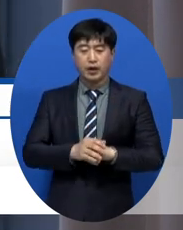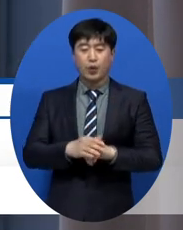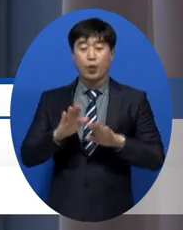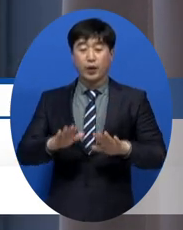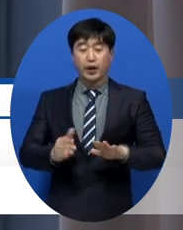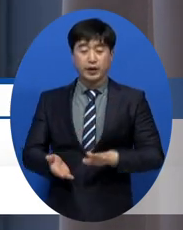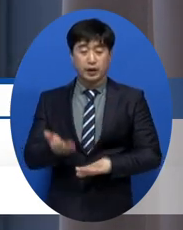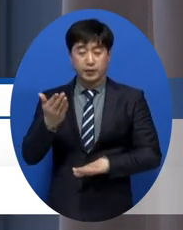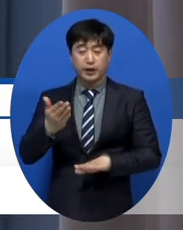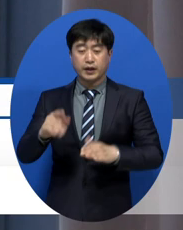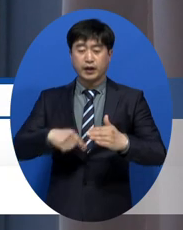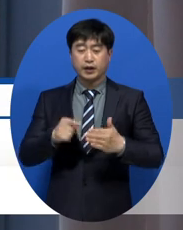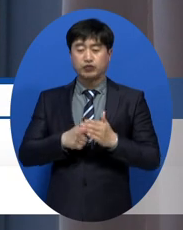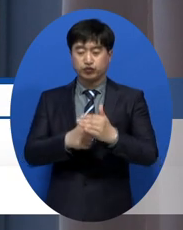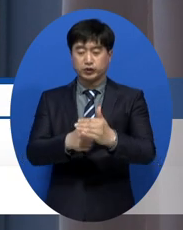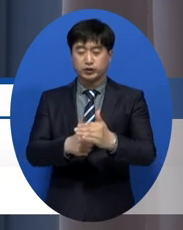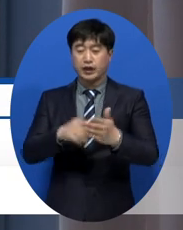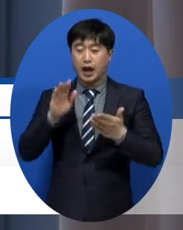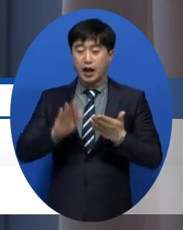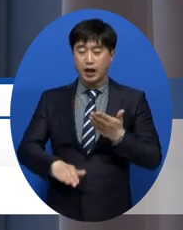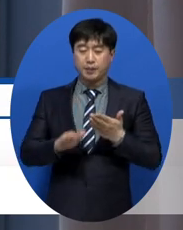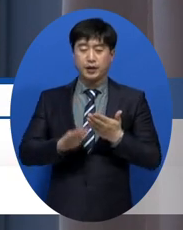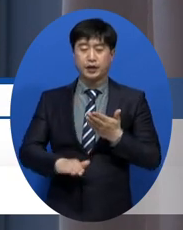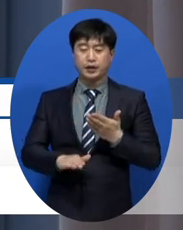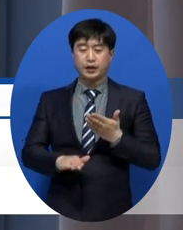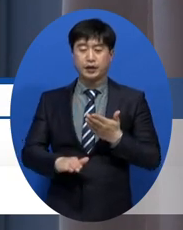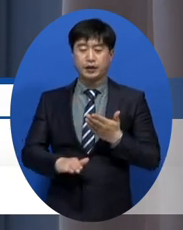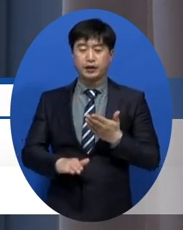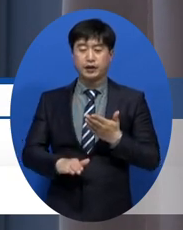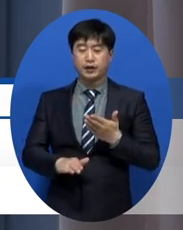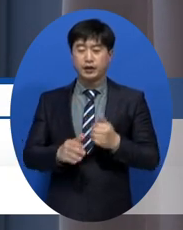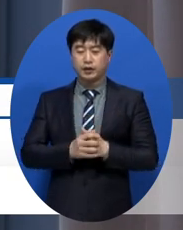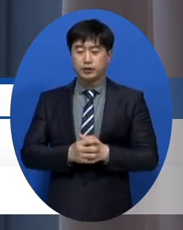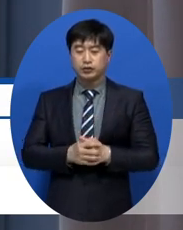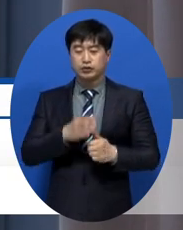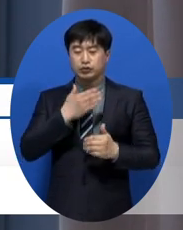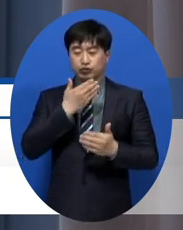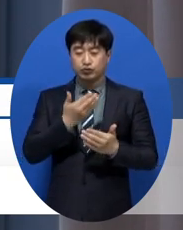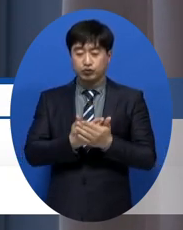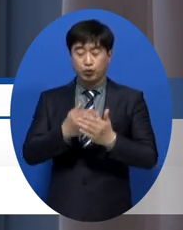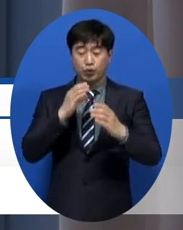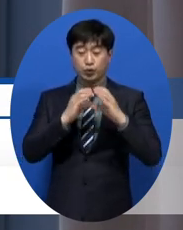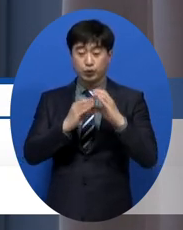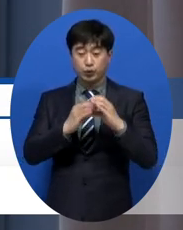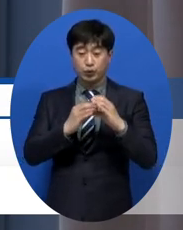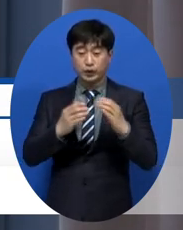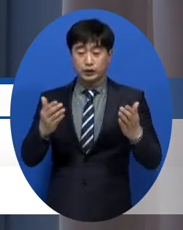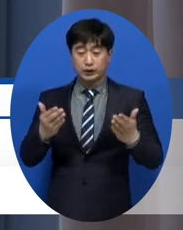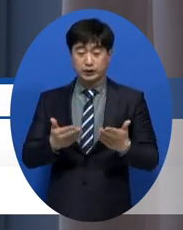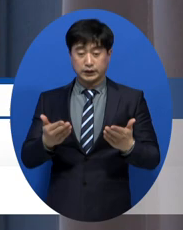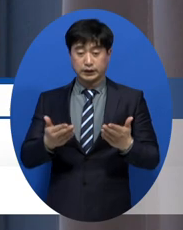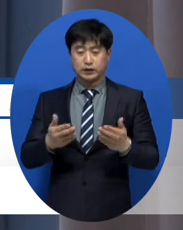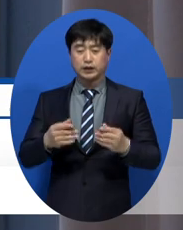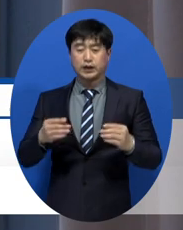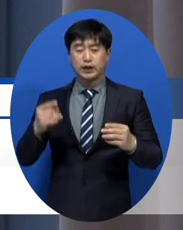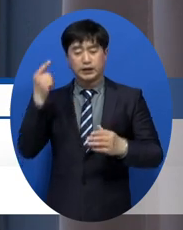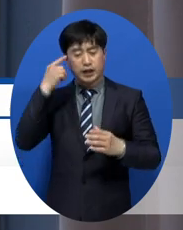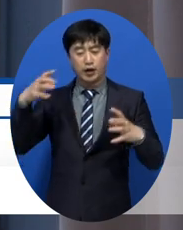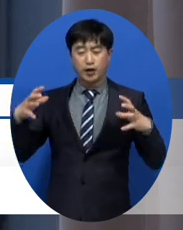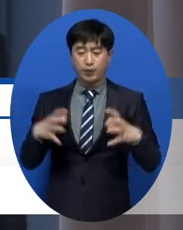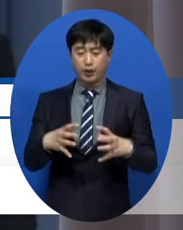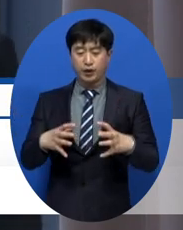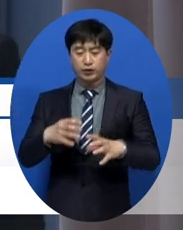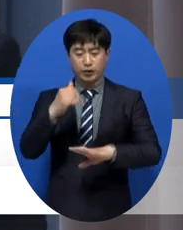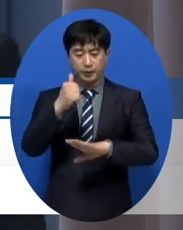내에 추진을 하고 그다음에 하반기에는 주요 소통 작업을 해서 의견을